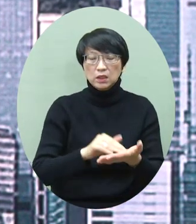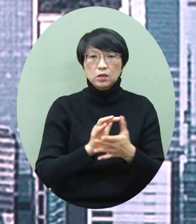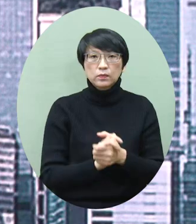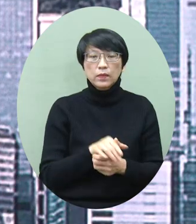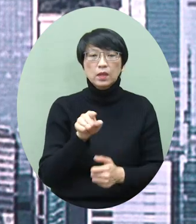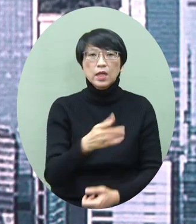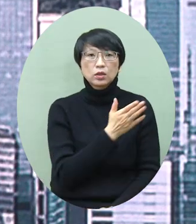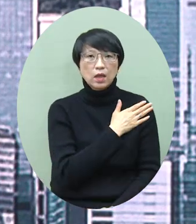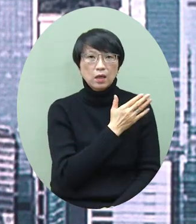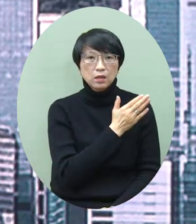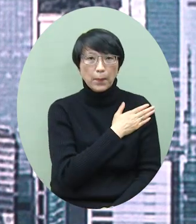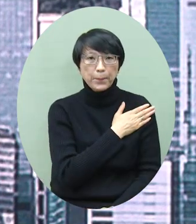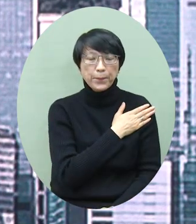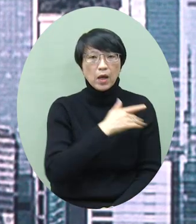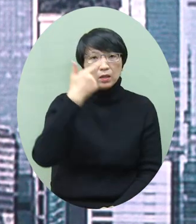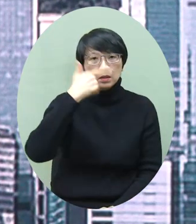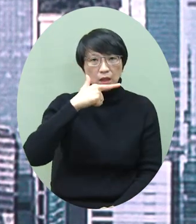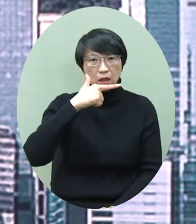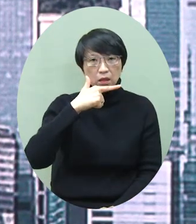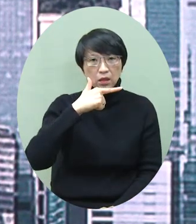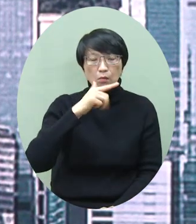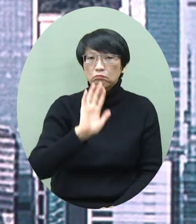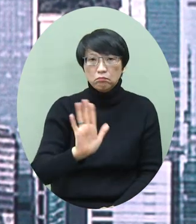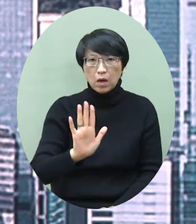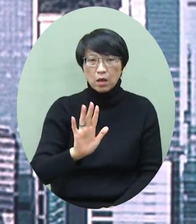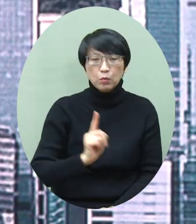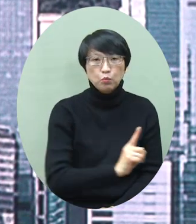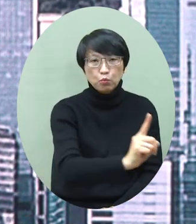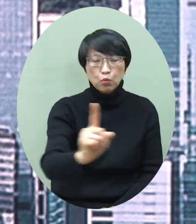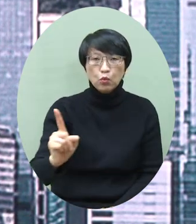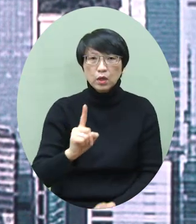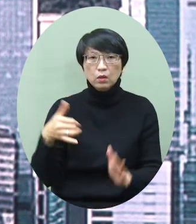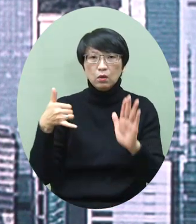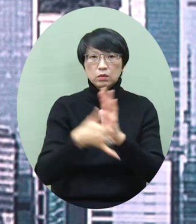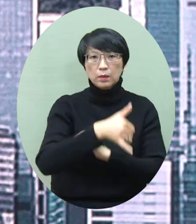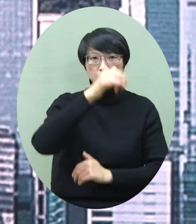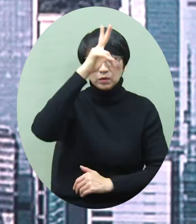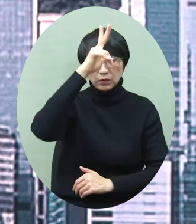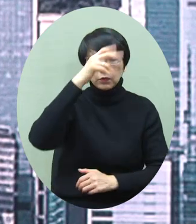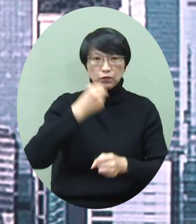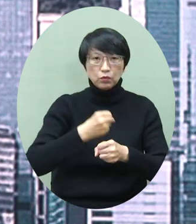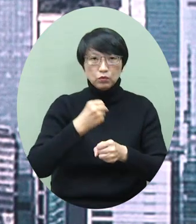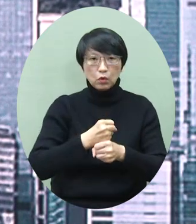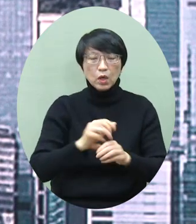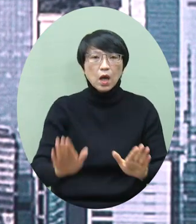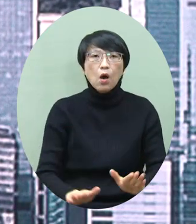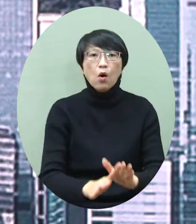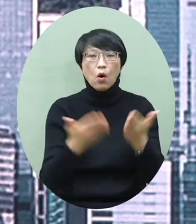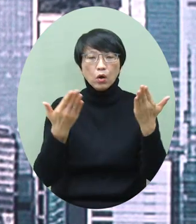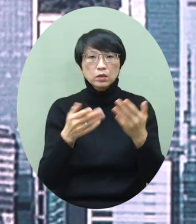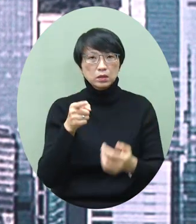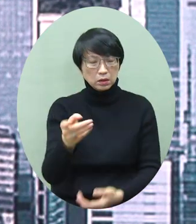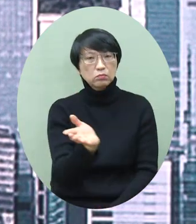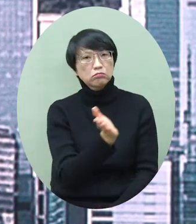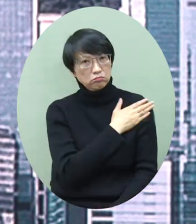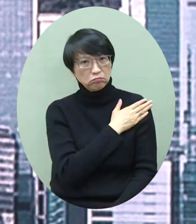責任咧其實就唔係新事物嚟嘅。每一位加入政府嘅公務員同事，其實由加入政府一刻咧就已經肩負緊呢個責